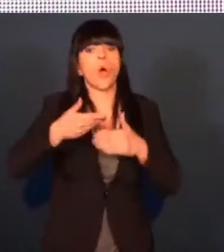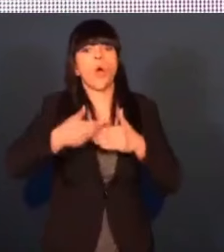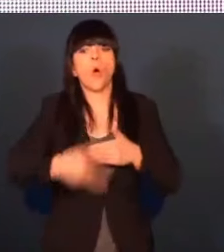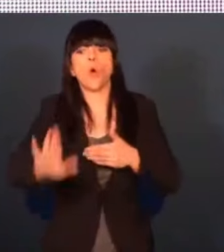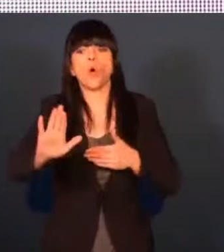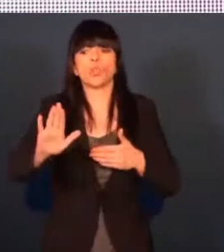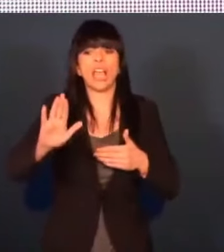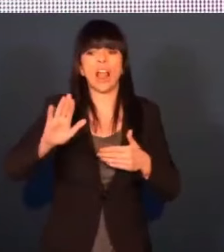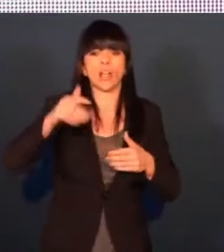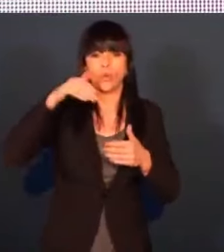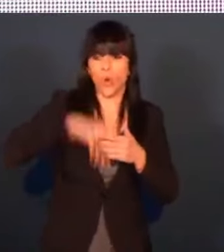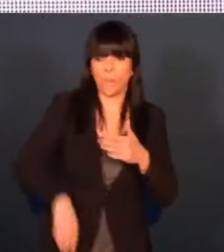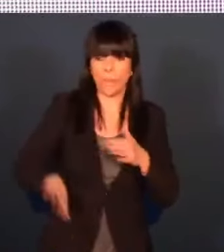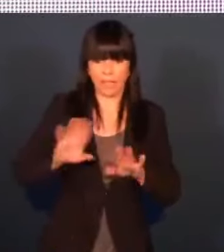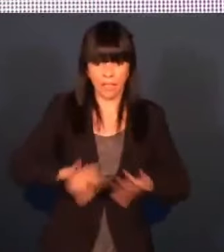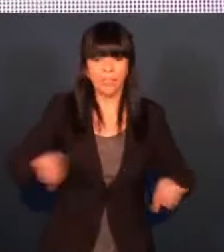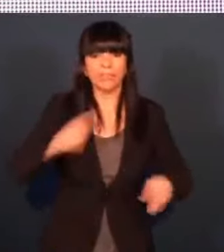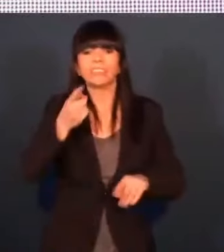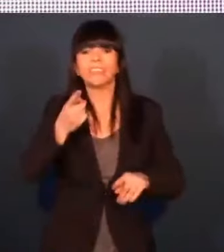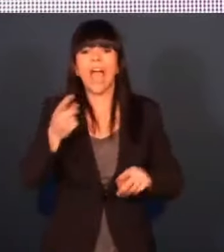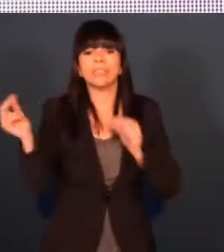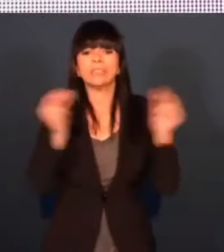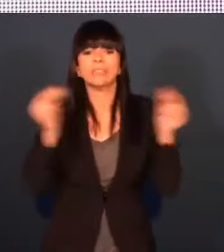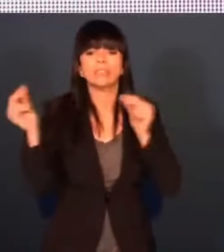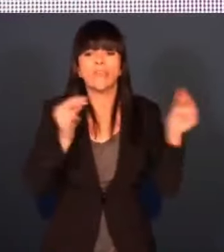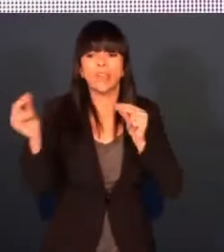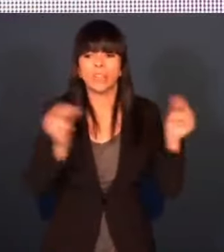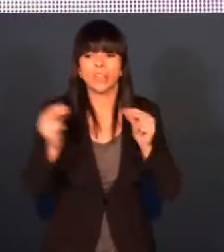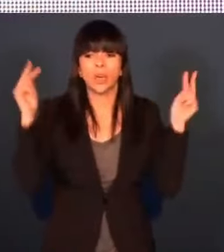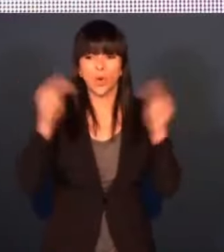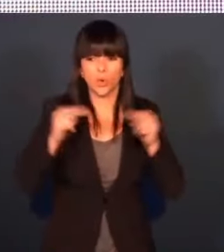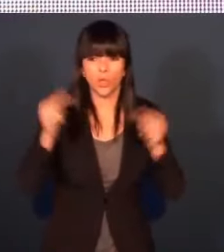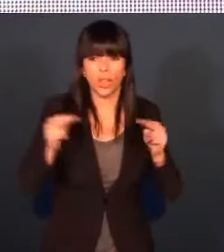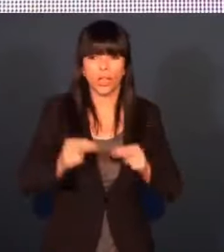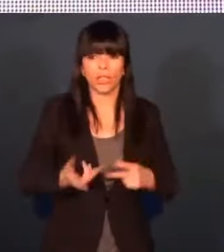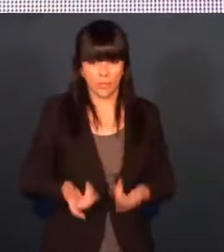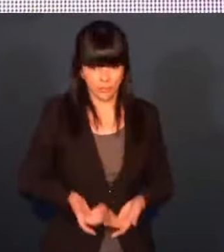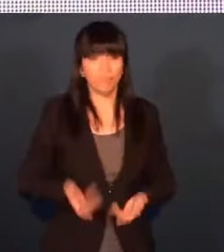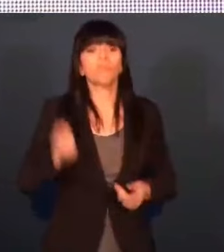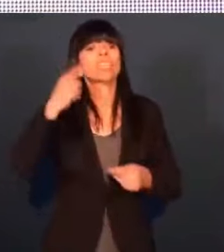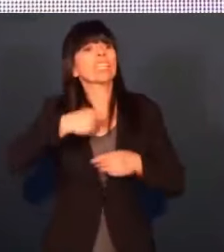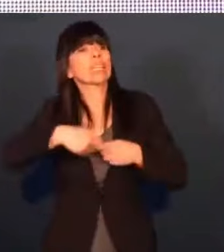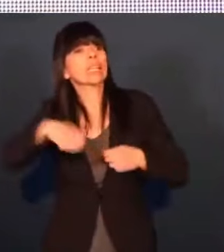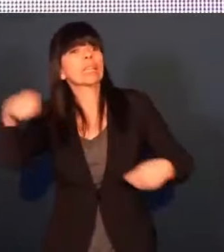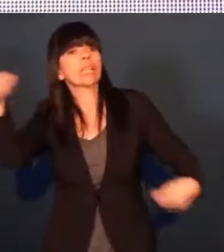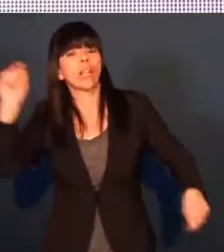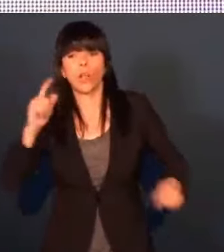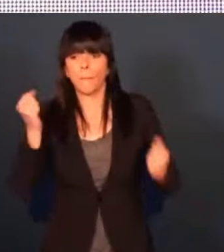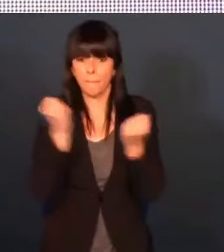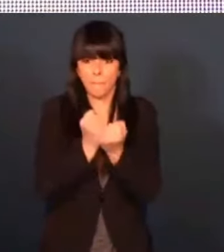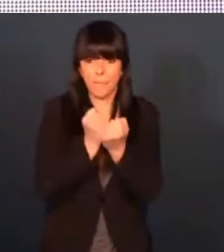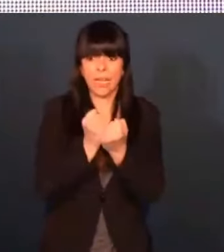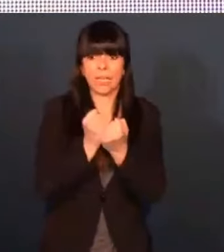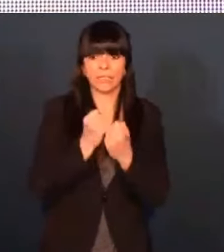и механизма за наблюдение от Съвета на Европа. На първо място бяхме класирани в света в